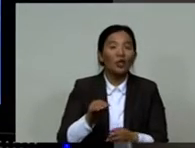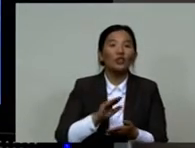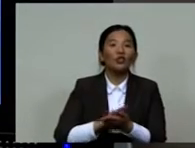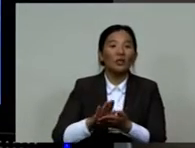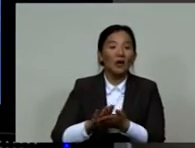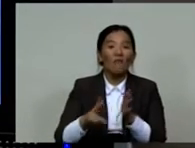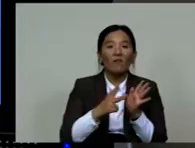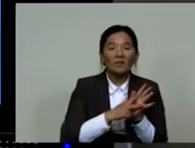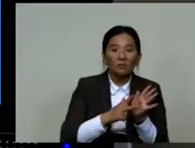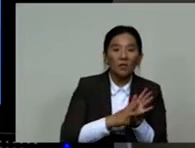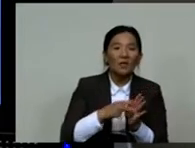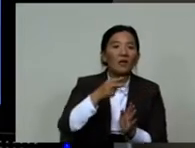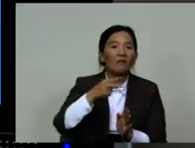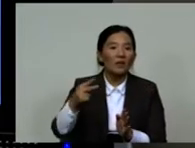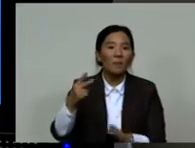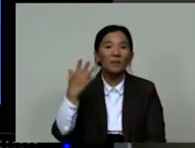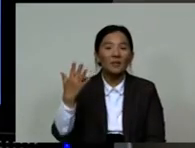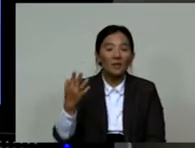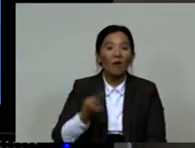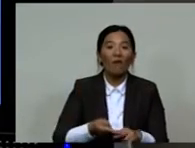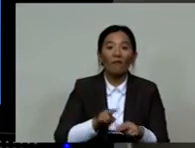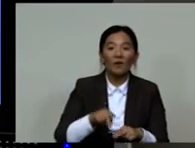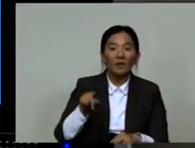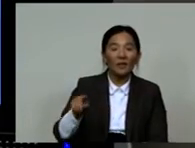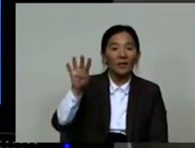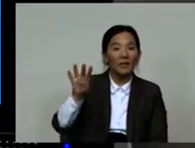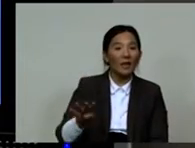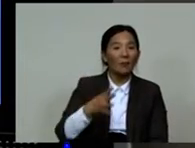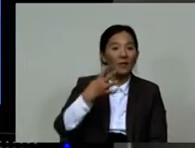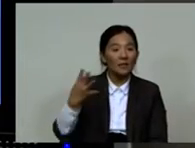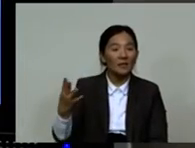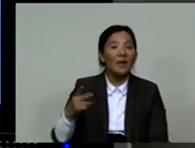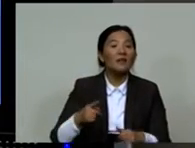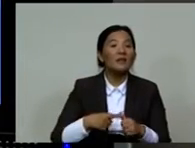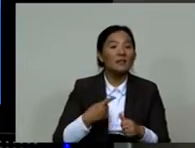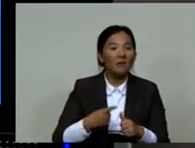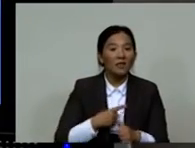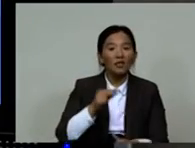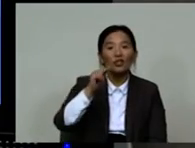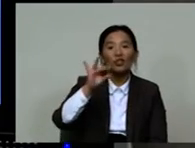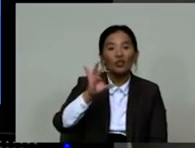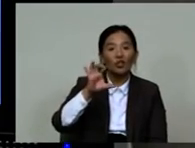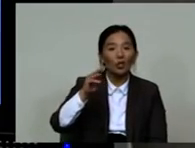8 равна 5. Вот эта таблица называется таблицей частот.